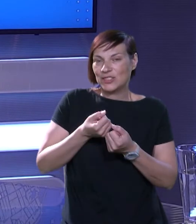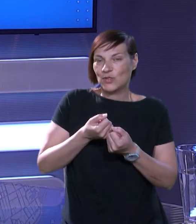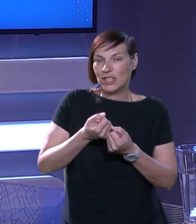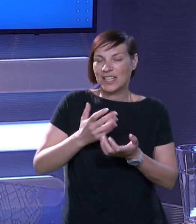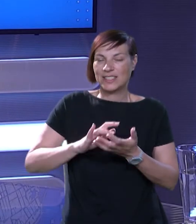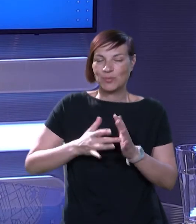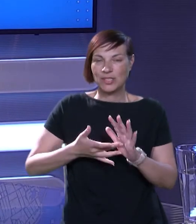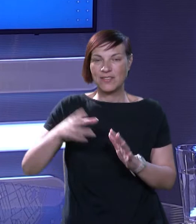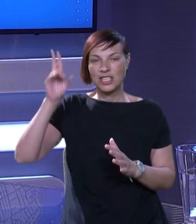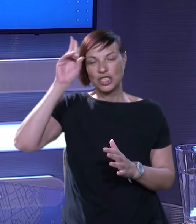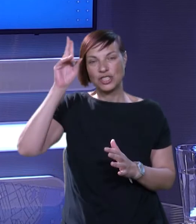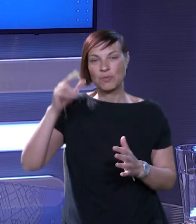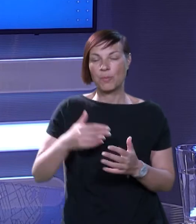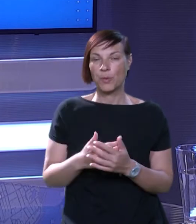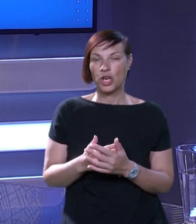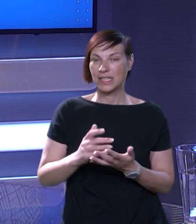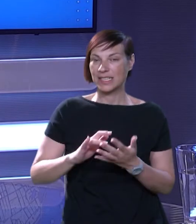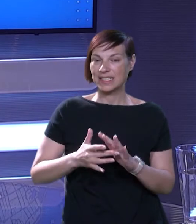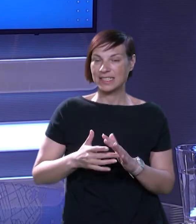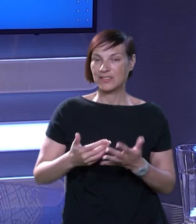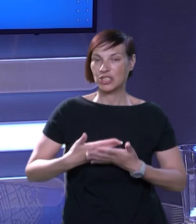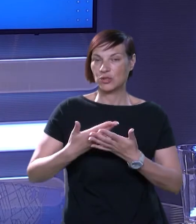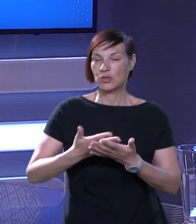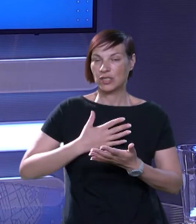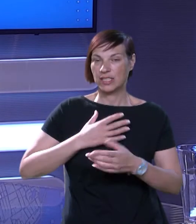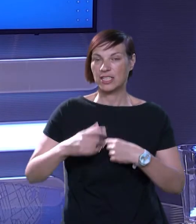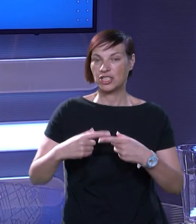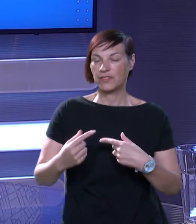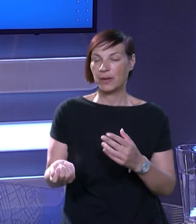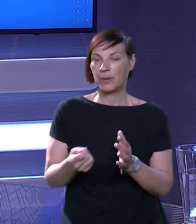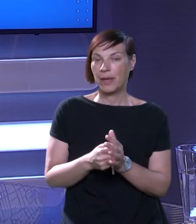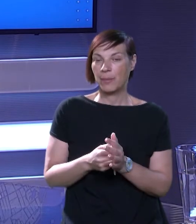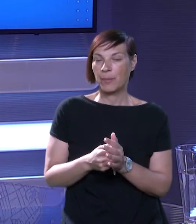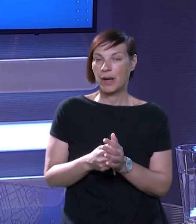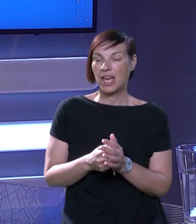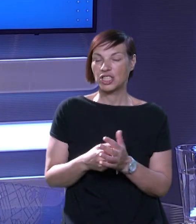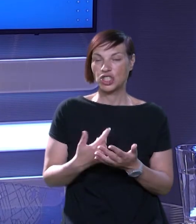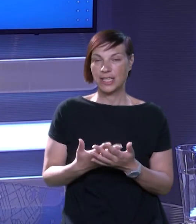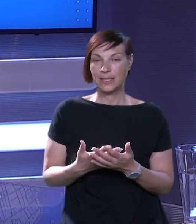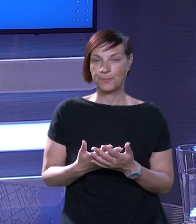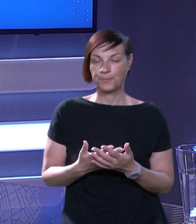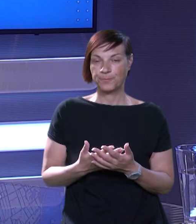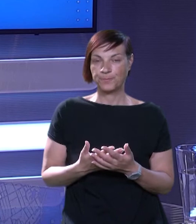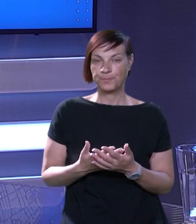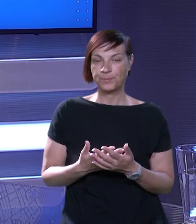izvukle smo sve što smo mogle. Svi su ljudi na našem filmu plaćeni, ali su plaćeni tako